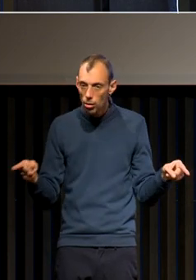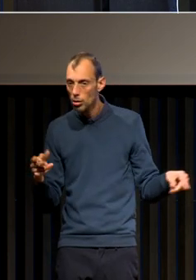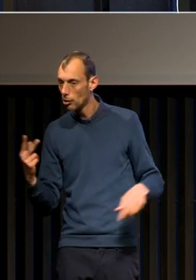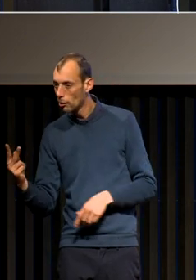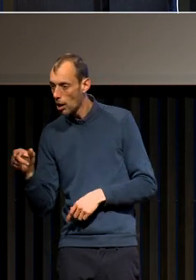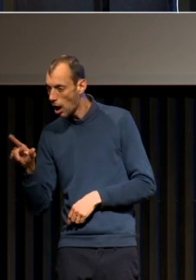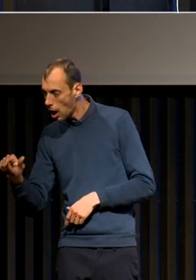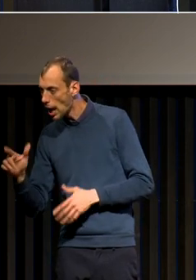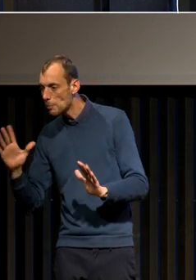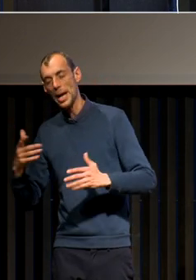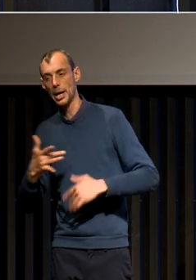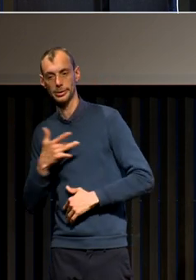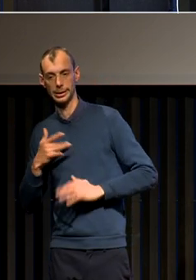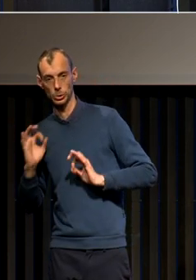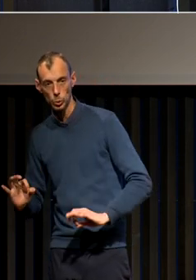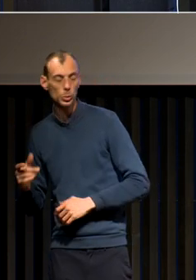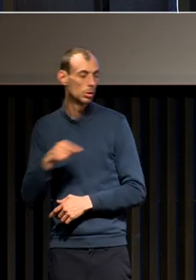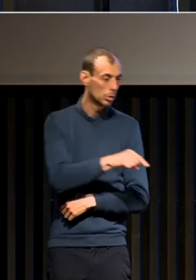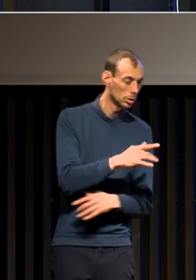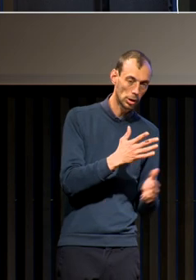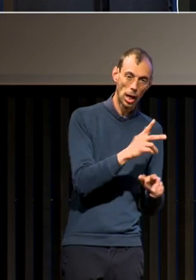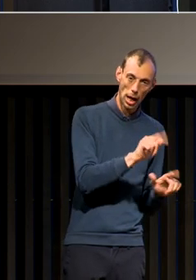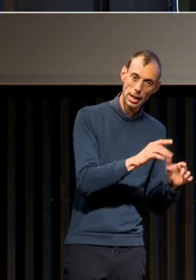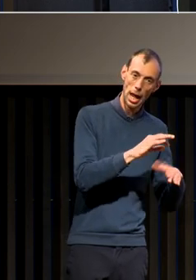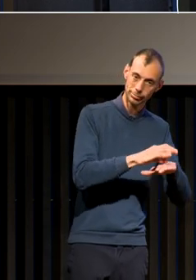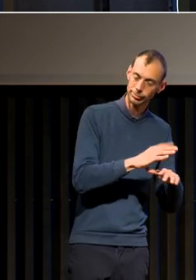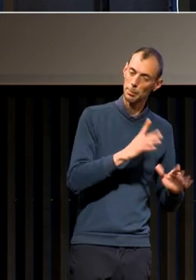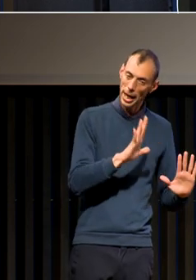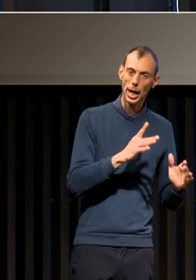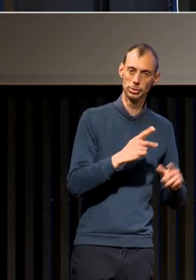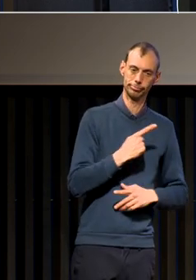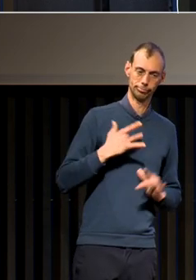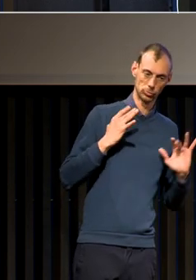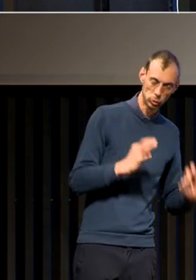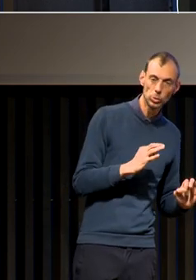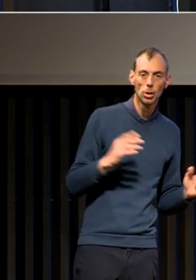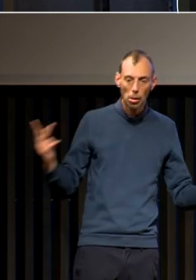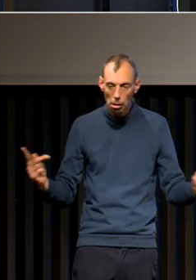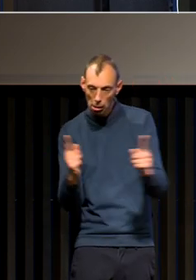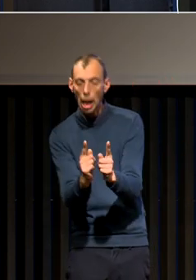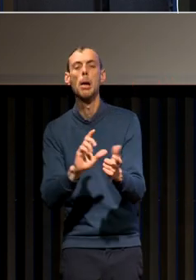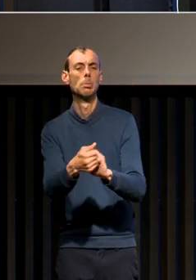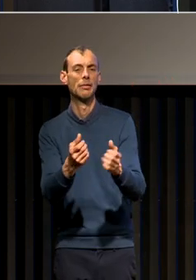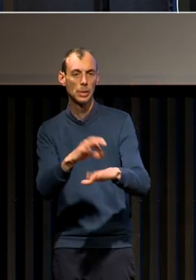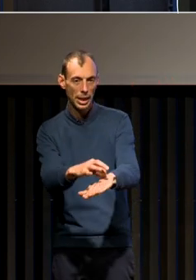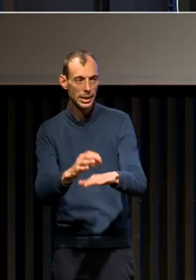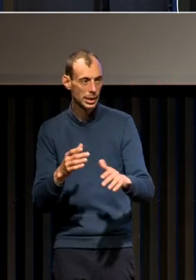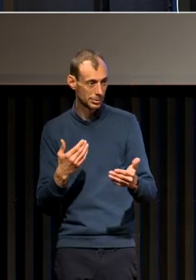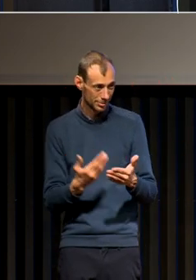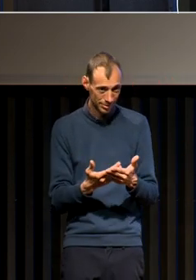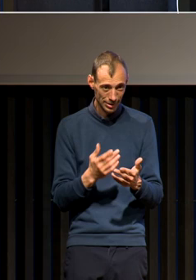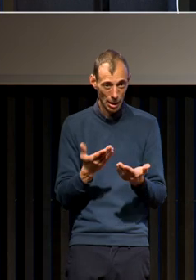ait un risque d'expression chez l'enfant de la maladie. L'exemple typique, c'est la mucoviscidose. On ne recherche pas ce type de maladie chez les donneurs ou les